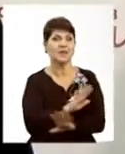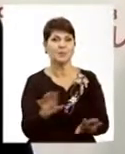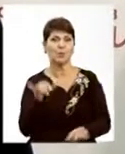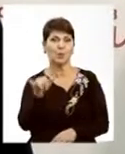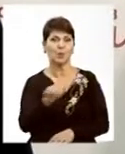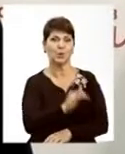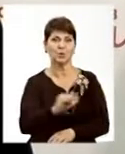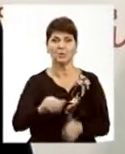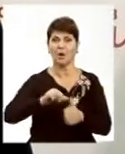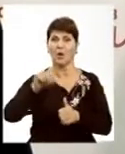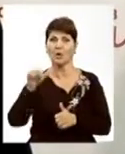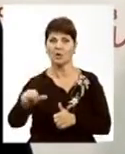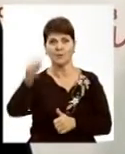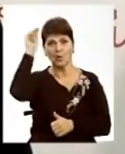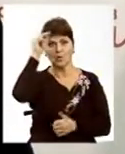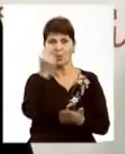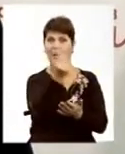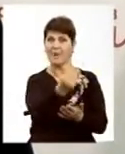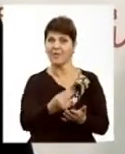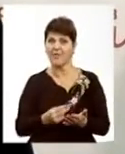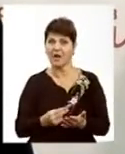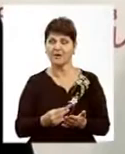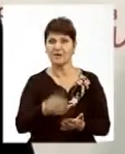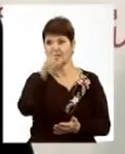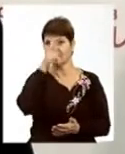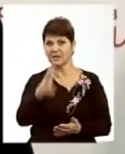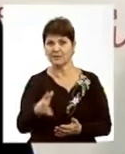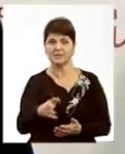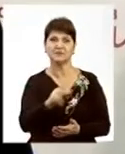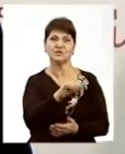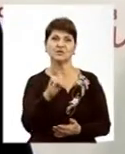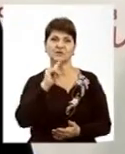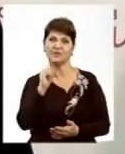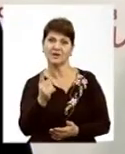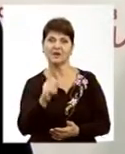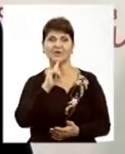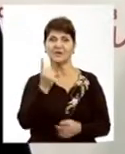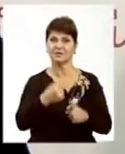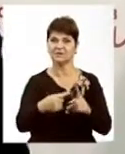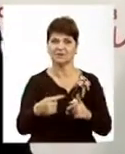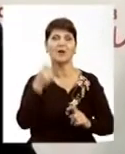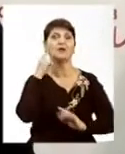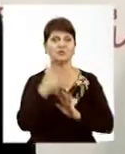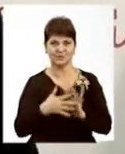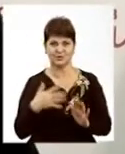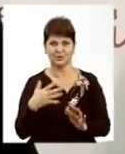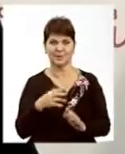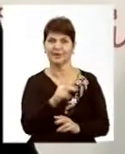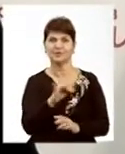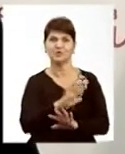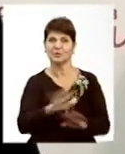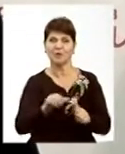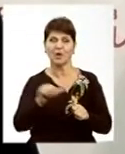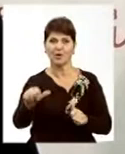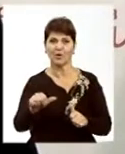діток, звичайно, окремого уроку малювання в 3 місяці, чи в 1 рік, чи в 1,5 року, це зрозуміло. Чи не буде